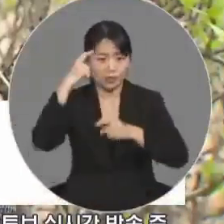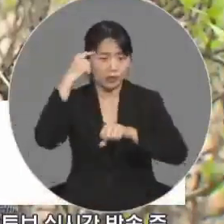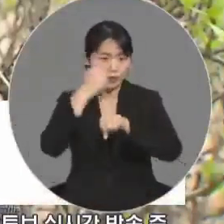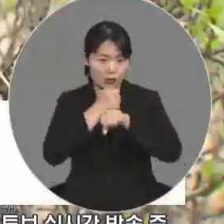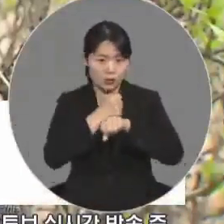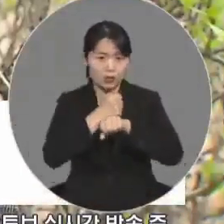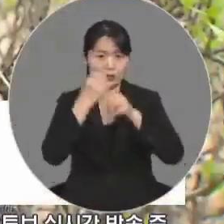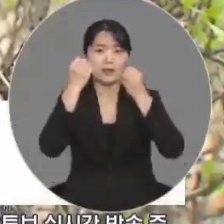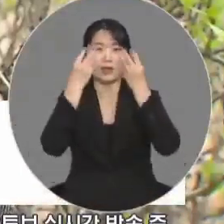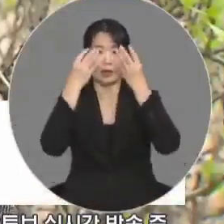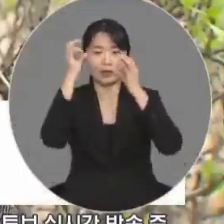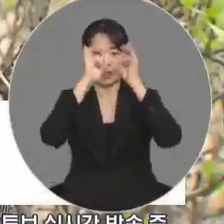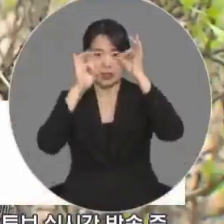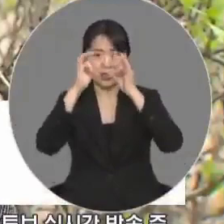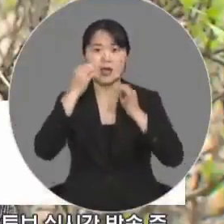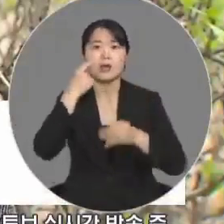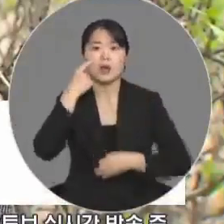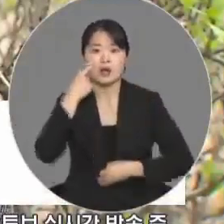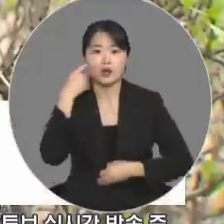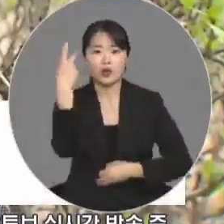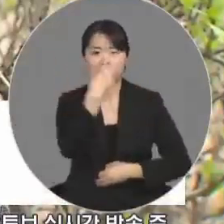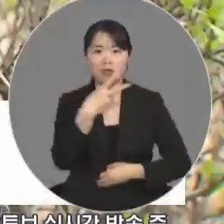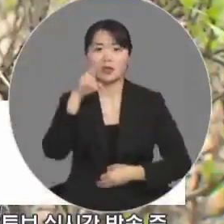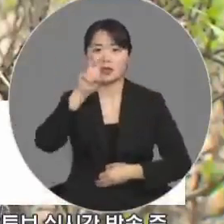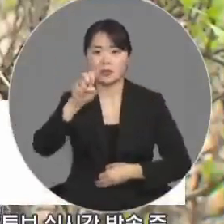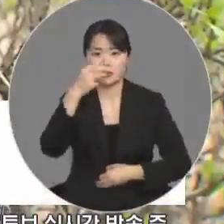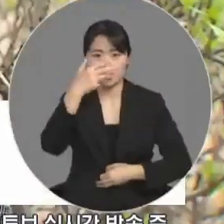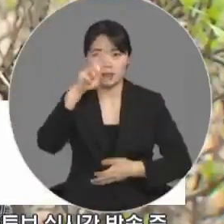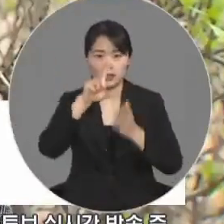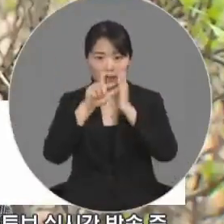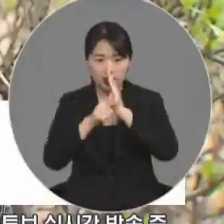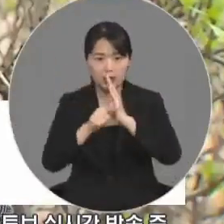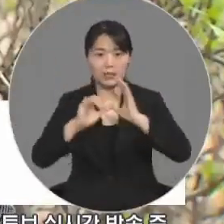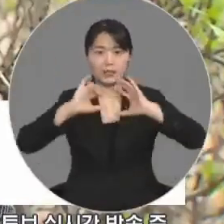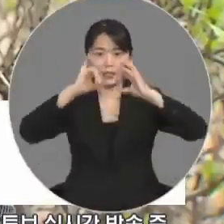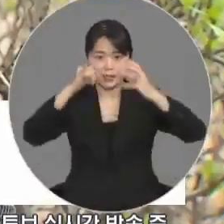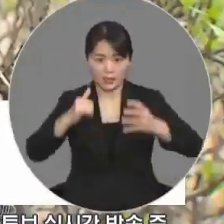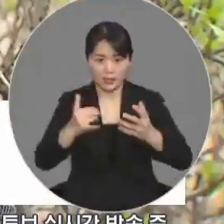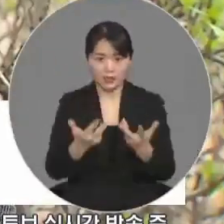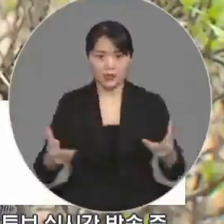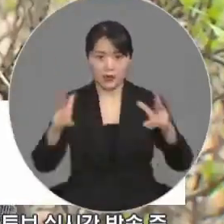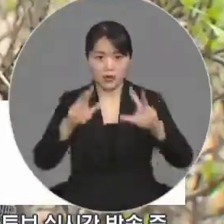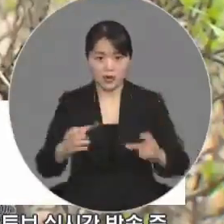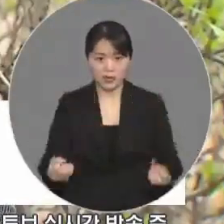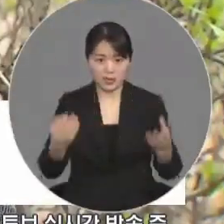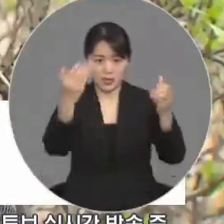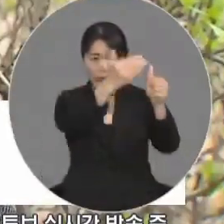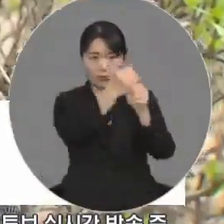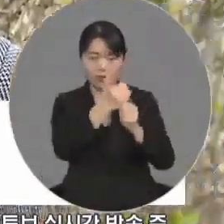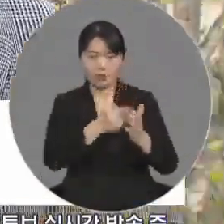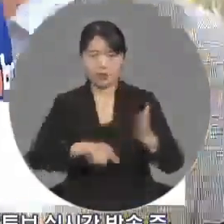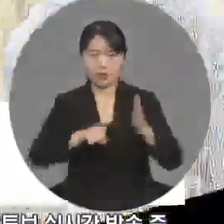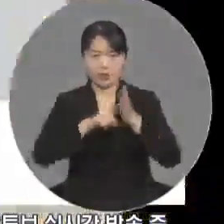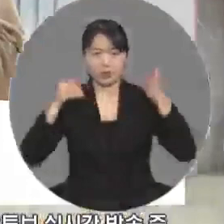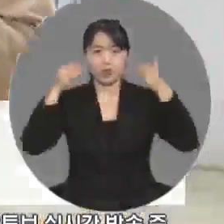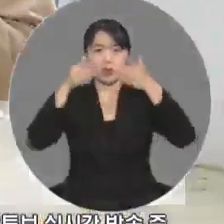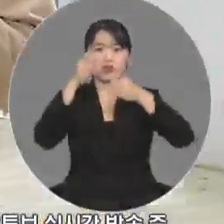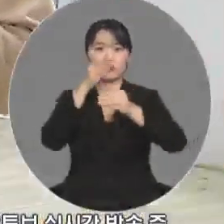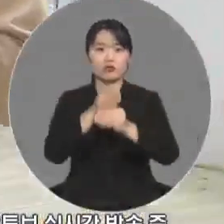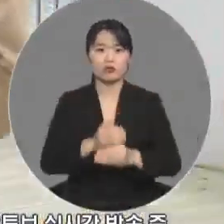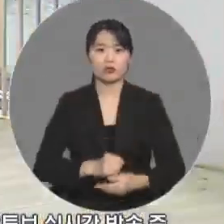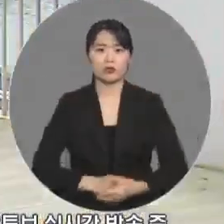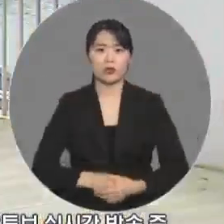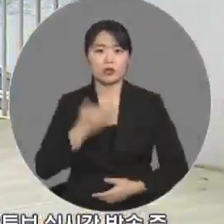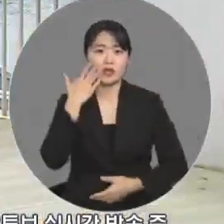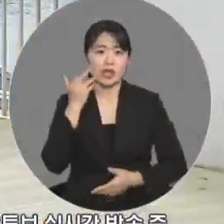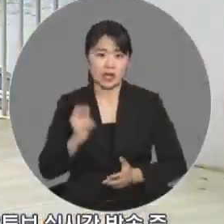통해서 2028년 세계 정원 박람회 유치를 하기 위한 행정력을 집중하고자 하고. 울산교